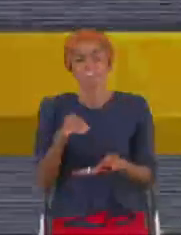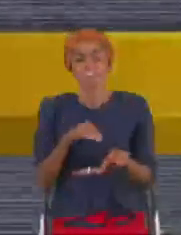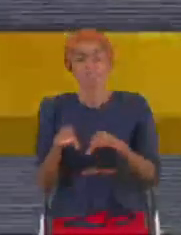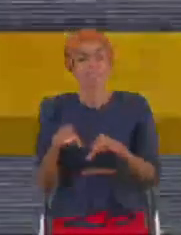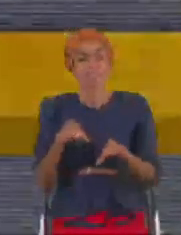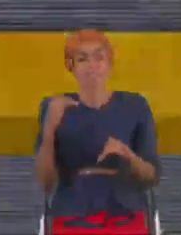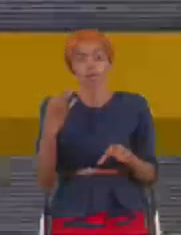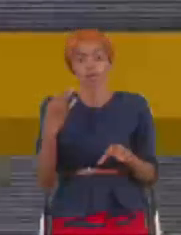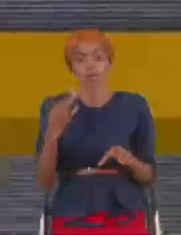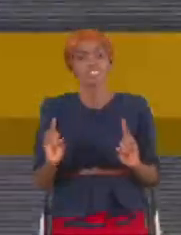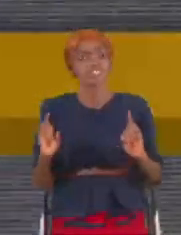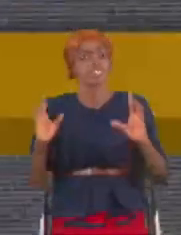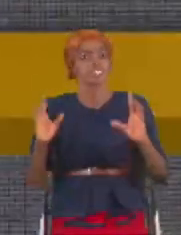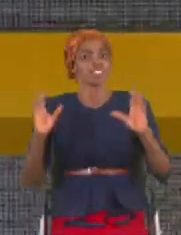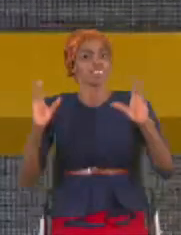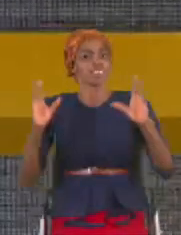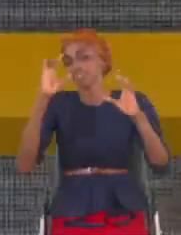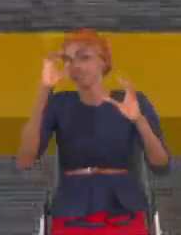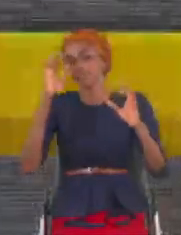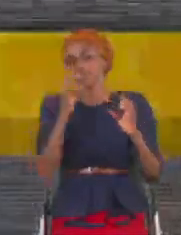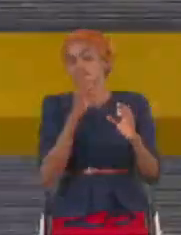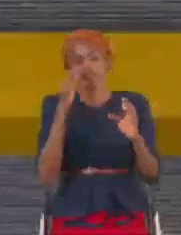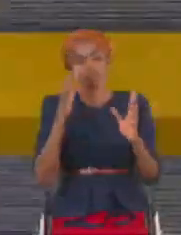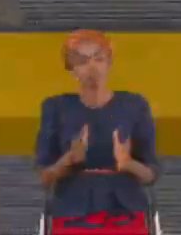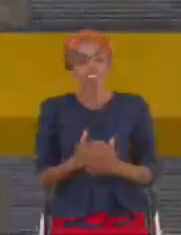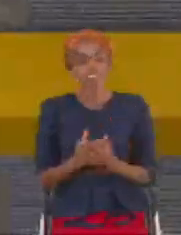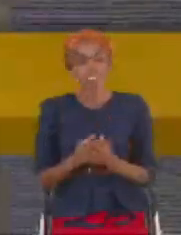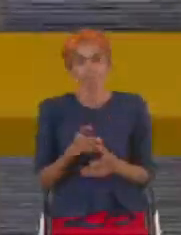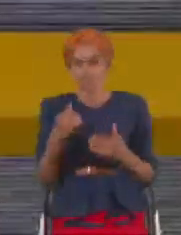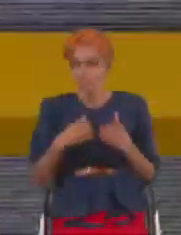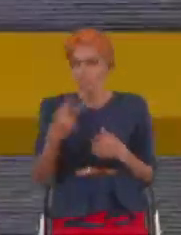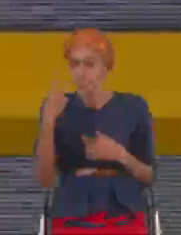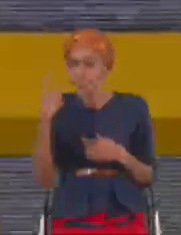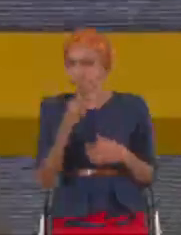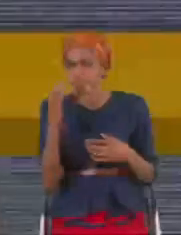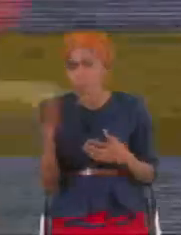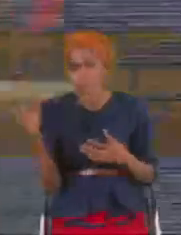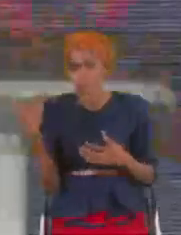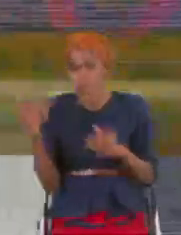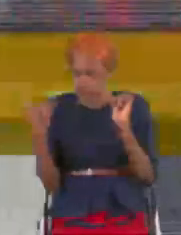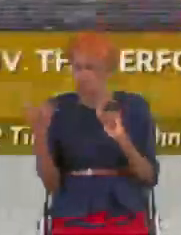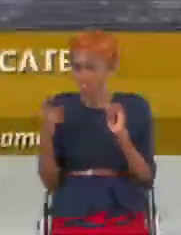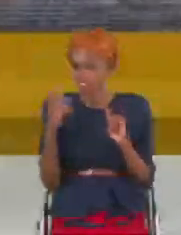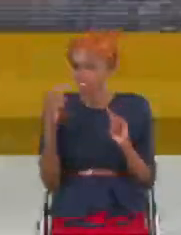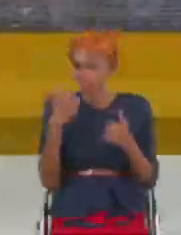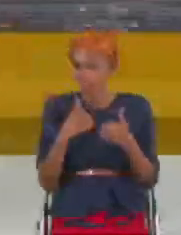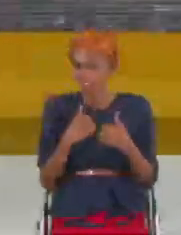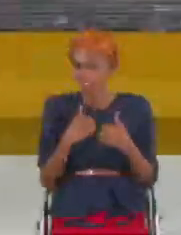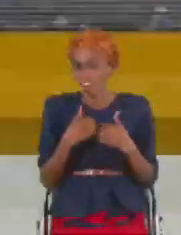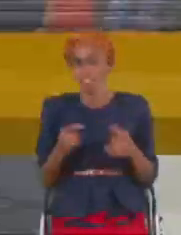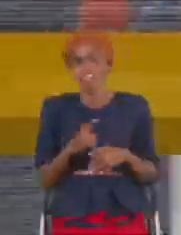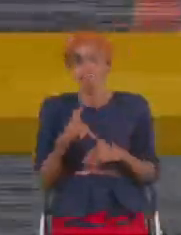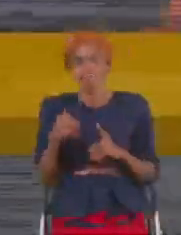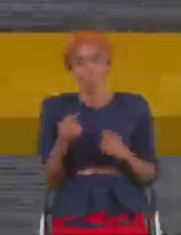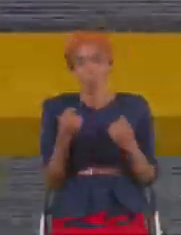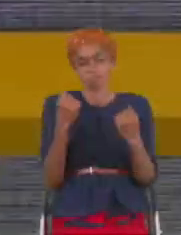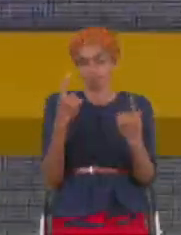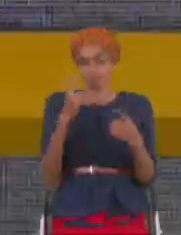d'un laboureur dédié est ce que vous voyez le laboureur bien sûr que vous en voyez comment se réveille le matin